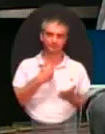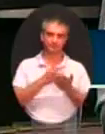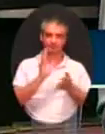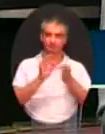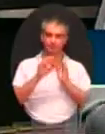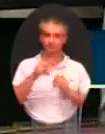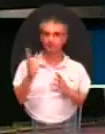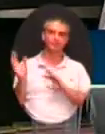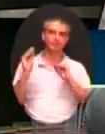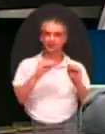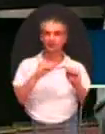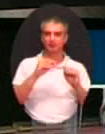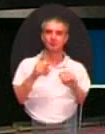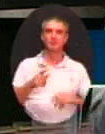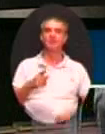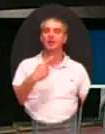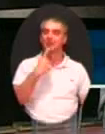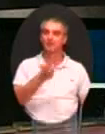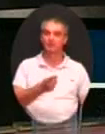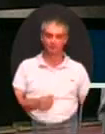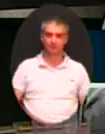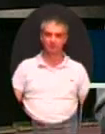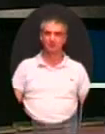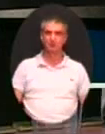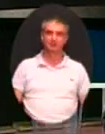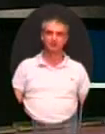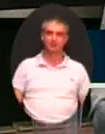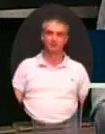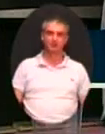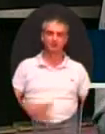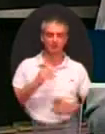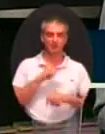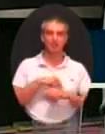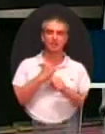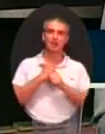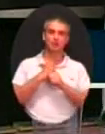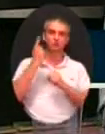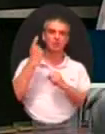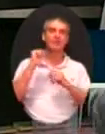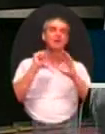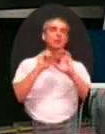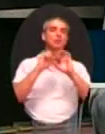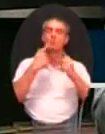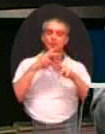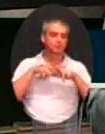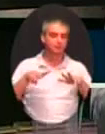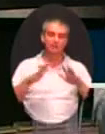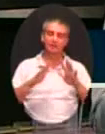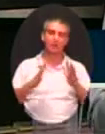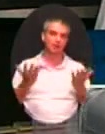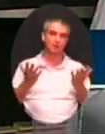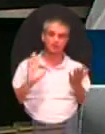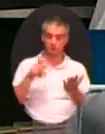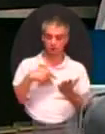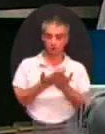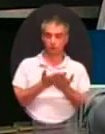ינון בחוק ההסדרה שישיל מחזל שאמר את לעשות לשם הפרו תורתך. זאת אומרת, המצב הוא כזה, אבל מה